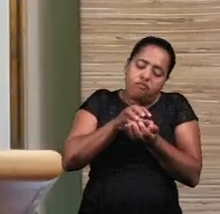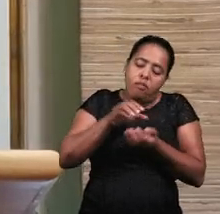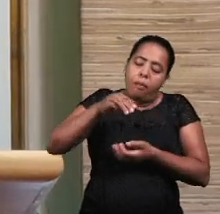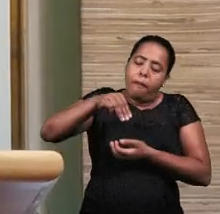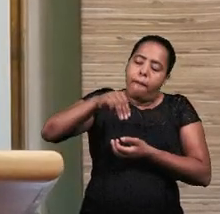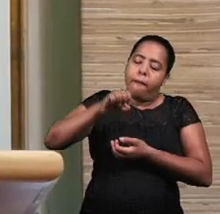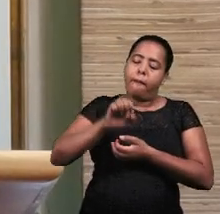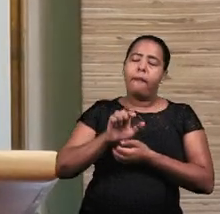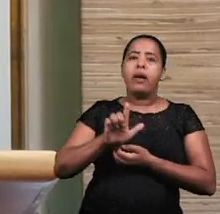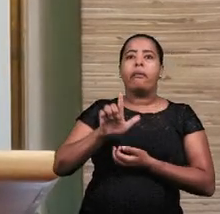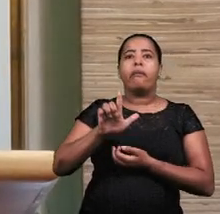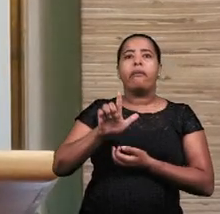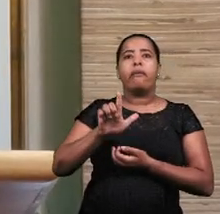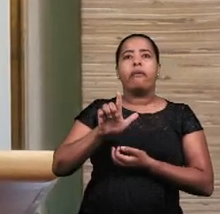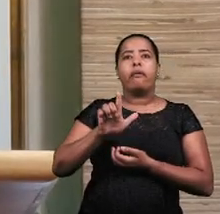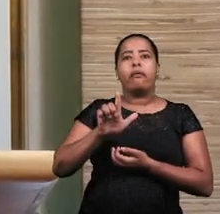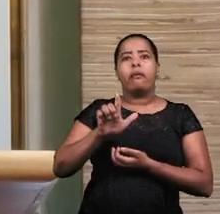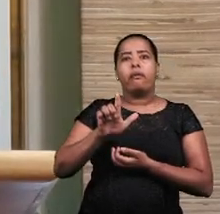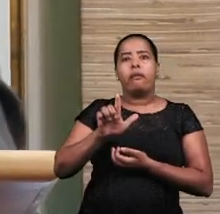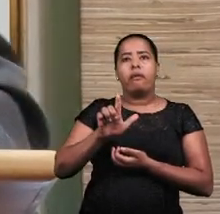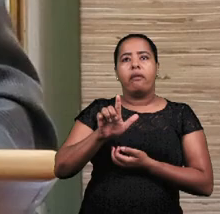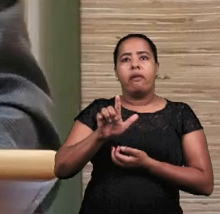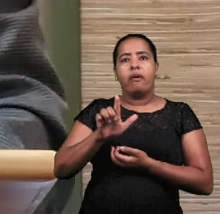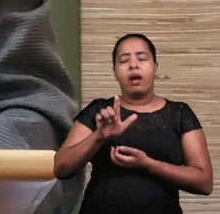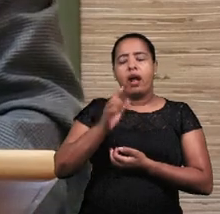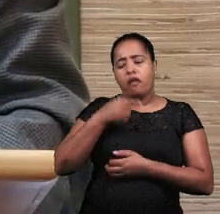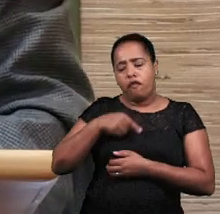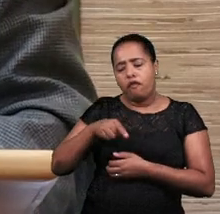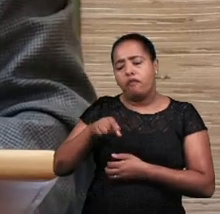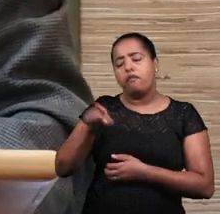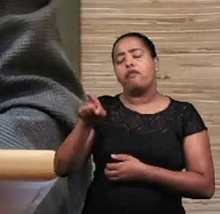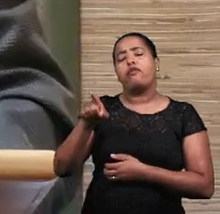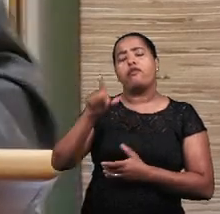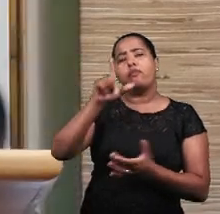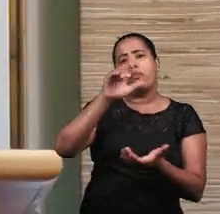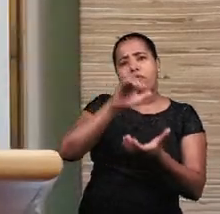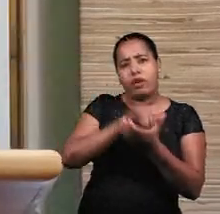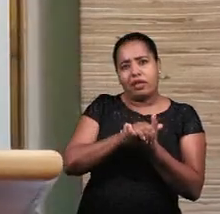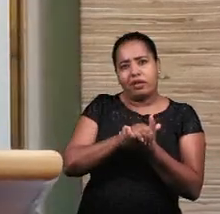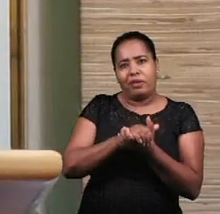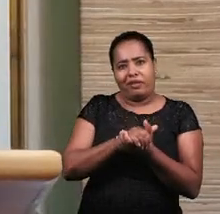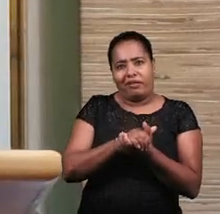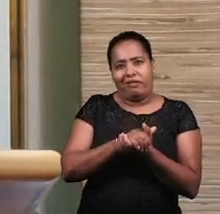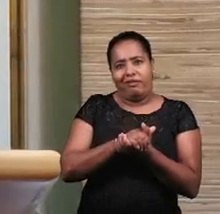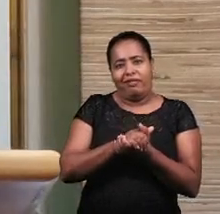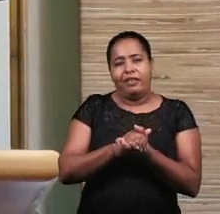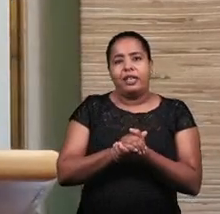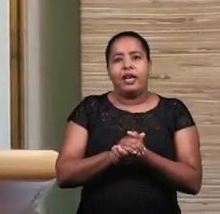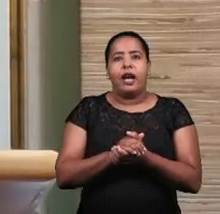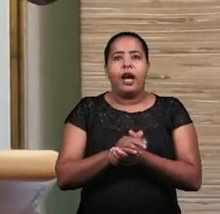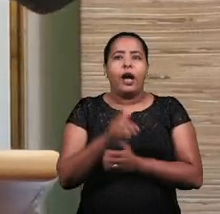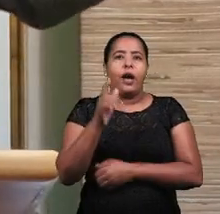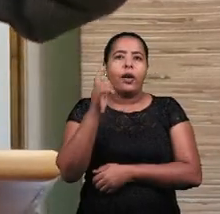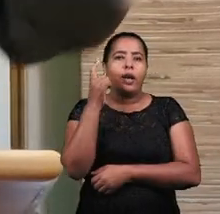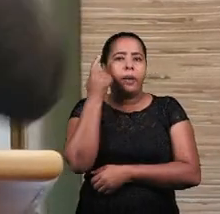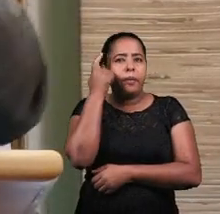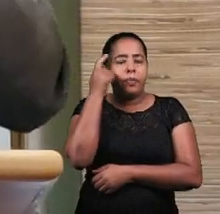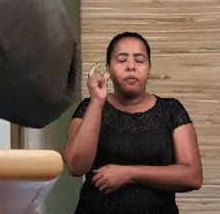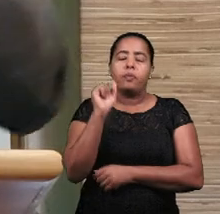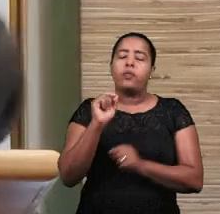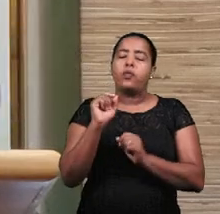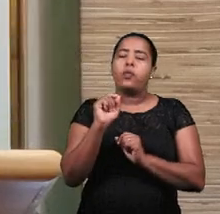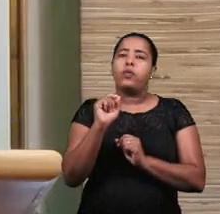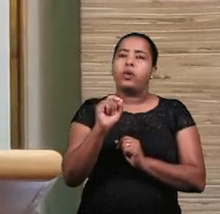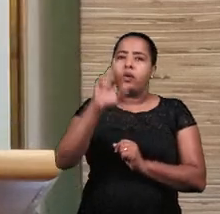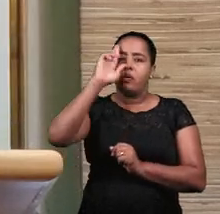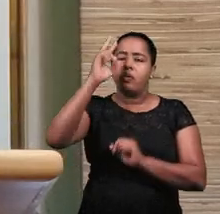il y avait du miel. Donc il est allé dans ce mariage. On va commencer à voir ce que le Seigneur a commencé à